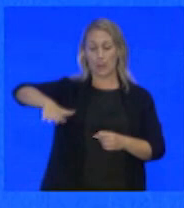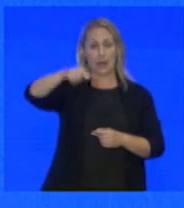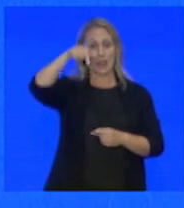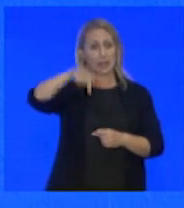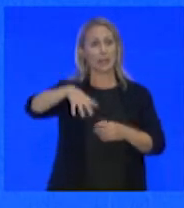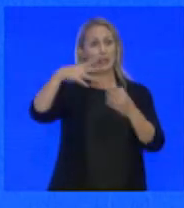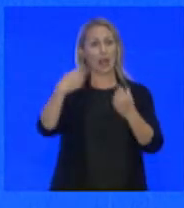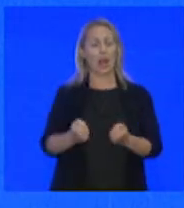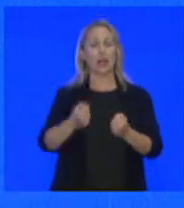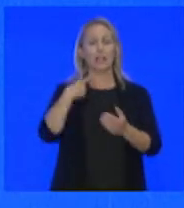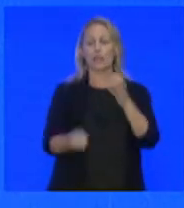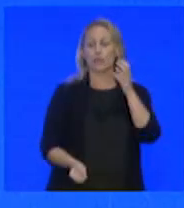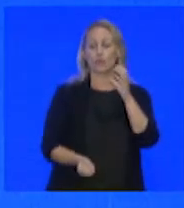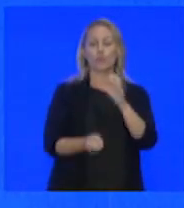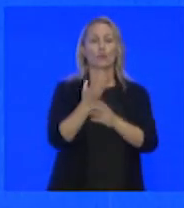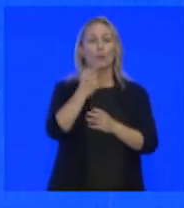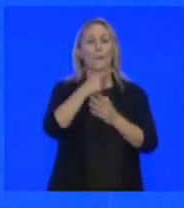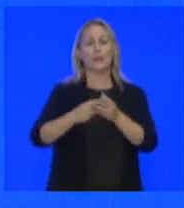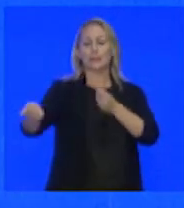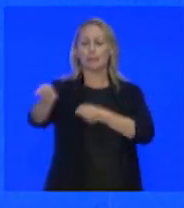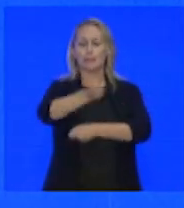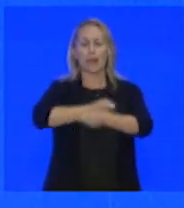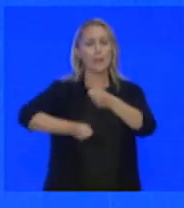Tech, ένα νέο πάρκο